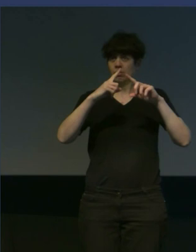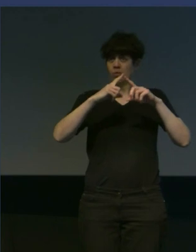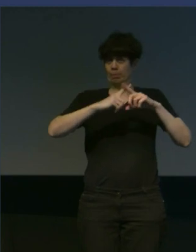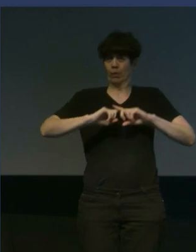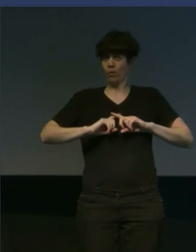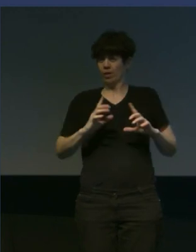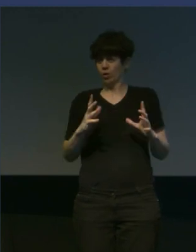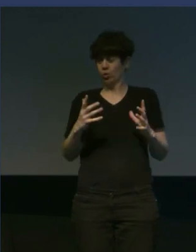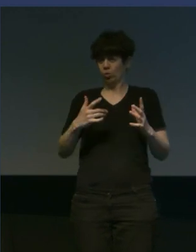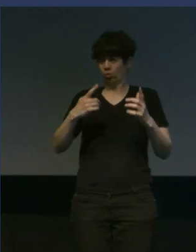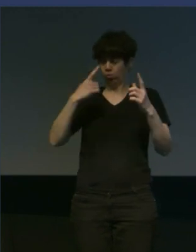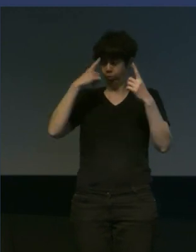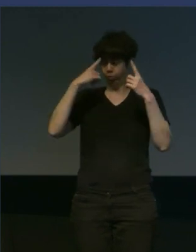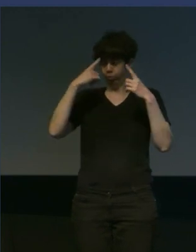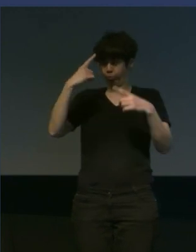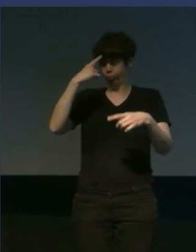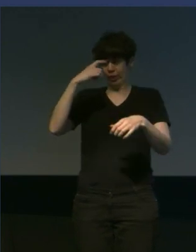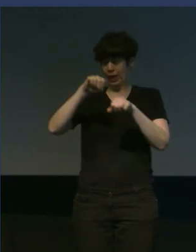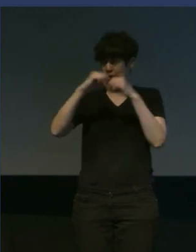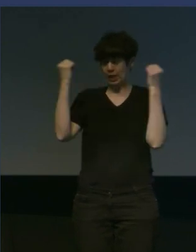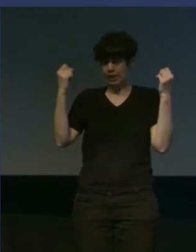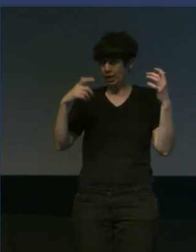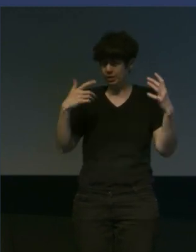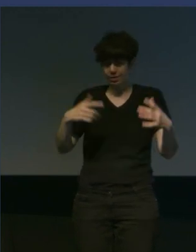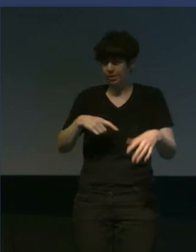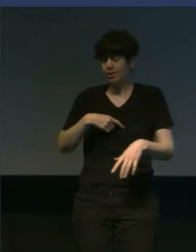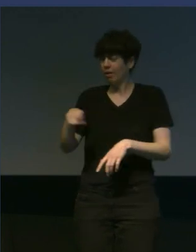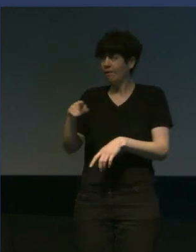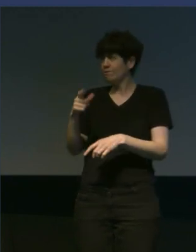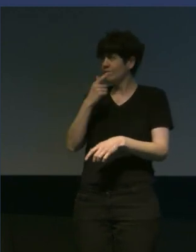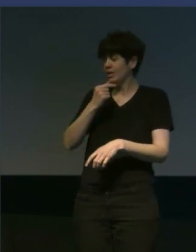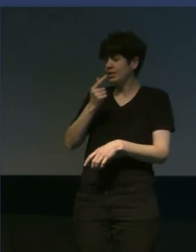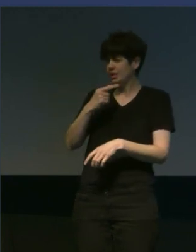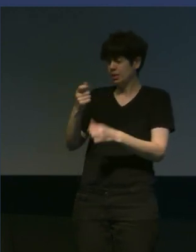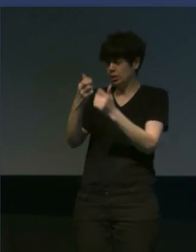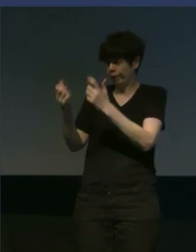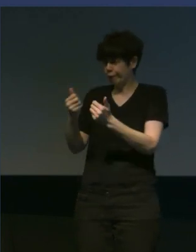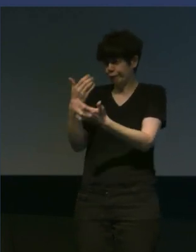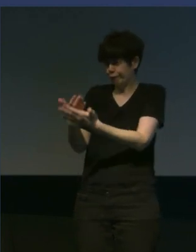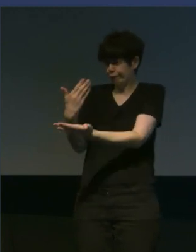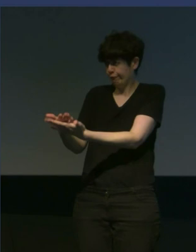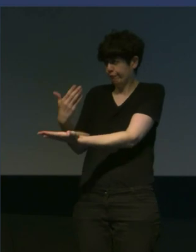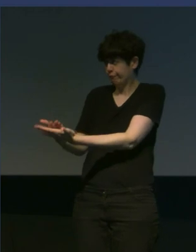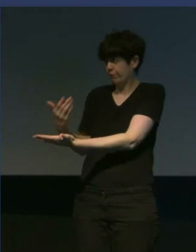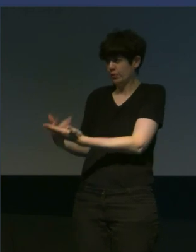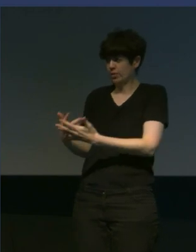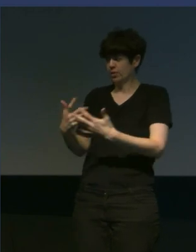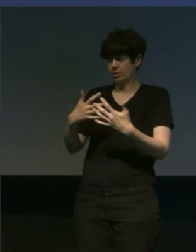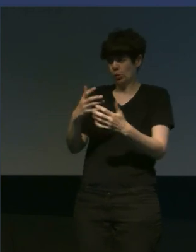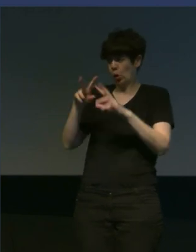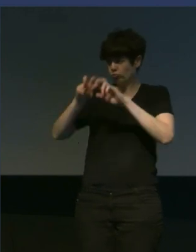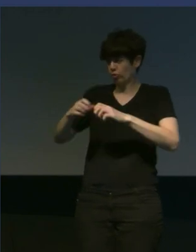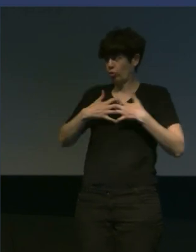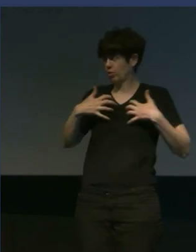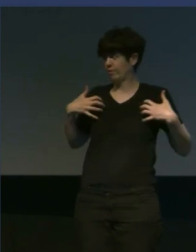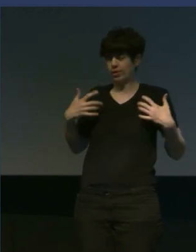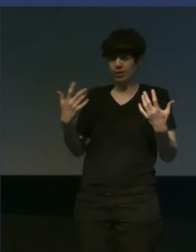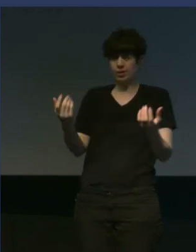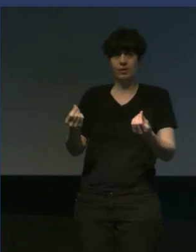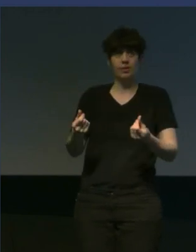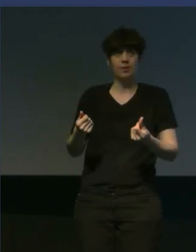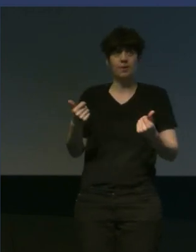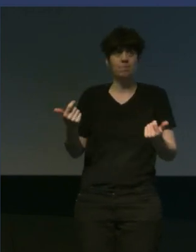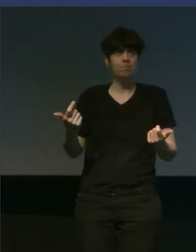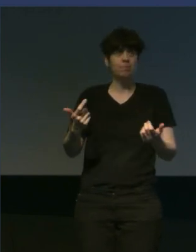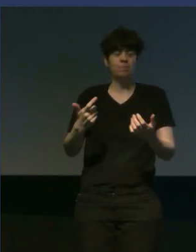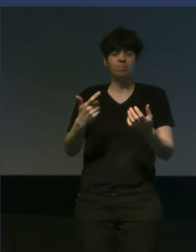d'être climato-sceptique. C'est très compliqué de faire un constat argumentaire avec des choses qui sont si bien faites que de la recherche scientifique. Donc,